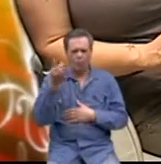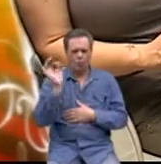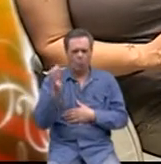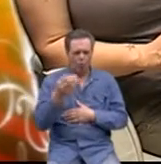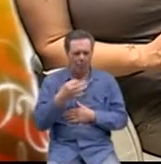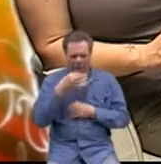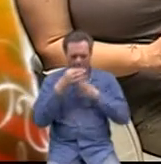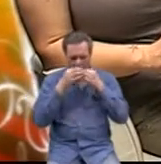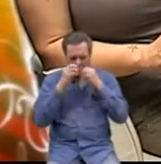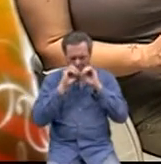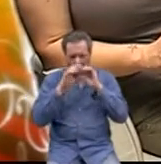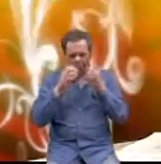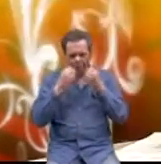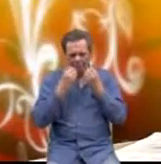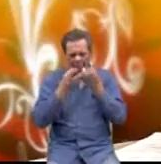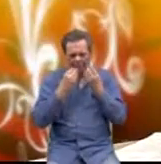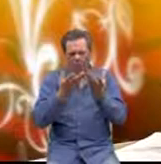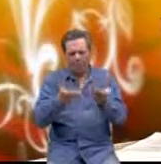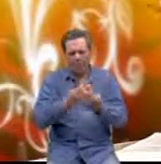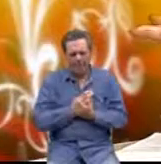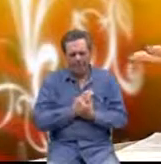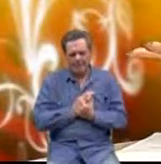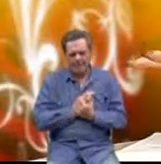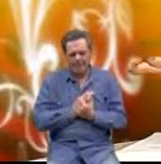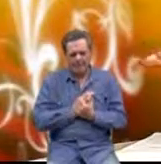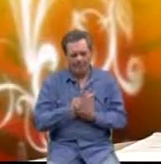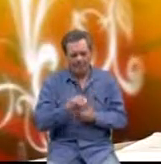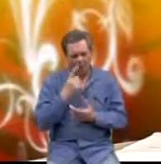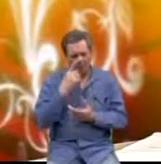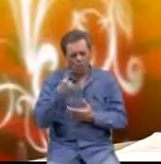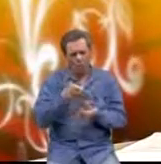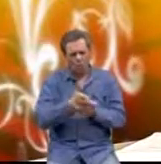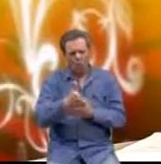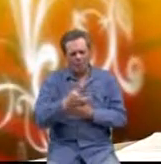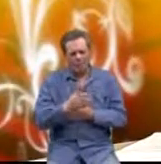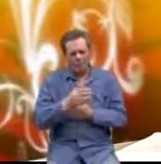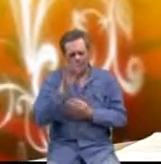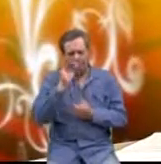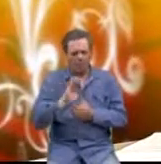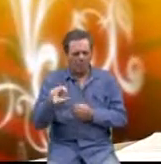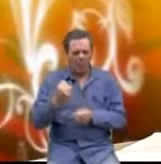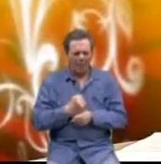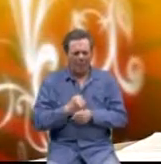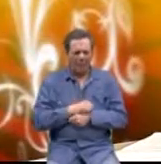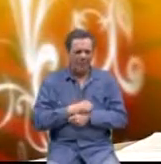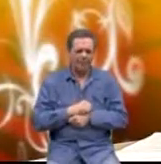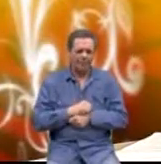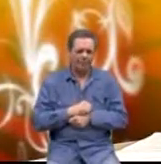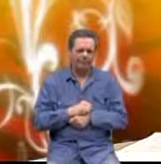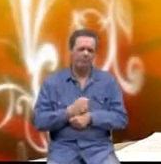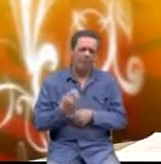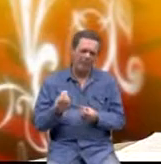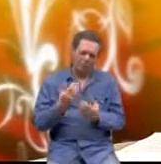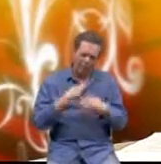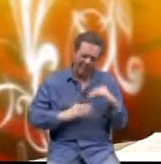povratna informacija. Da, i to smo vidjeli da bi kroz ovaj projekt mogli ipak napraviti nešto